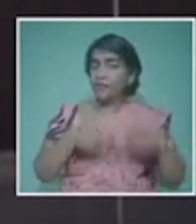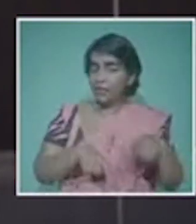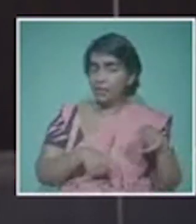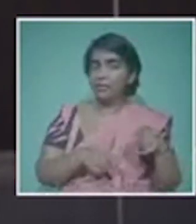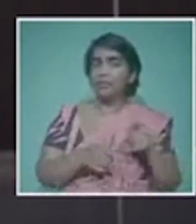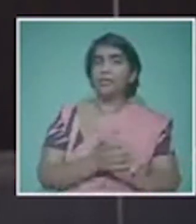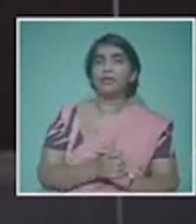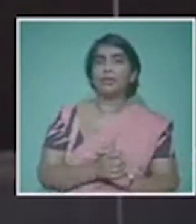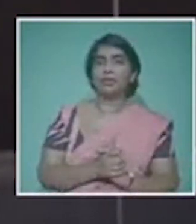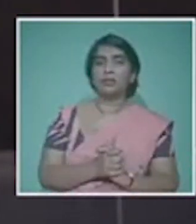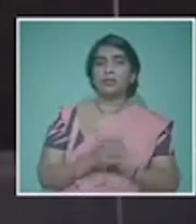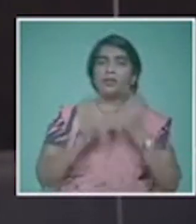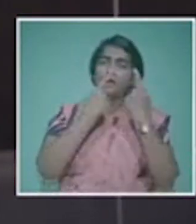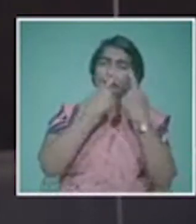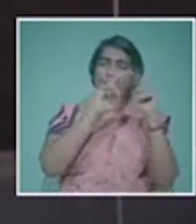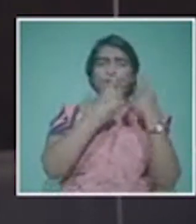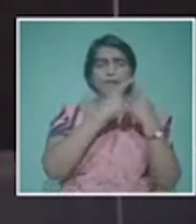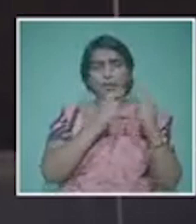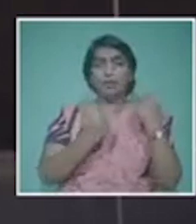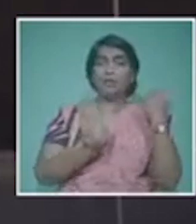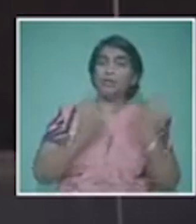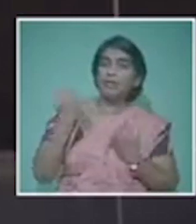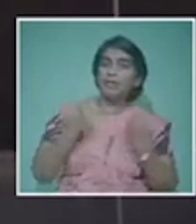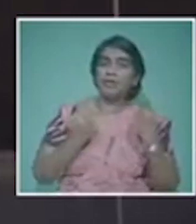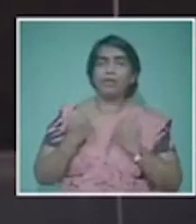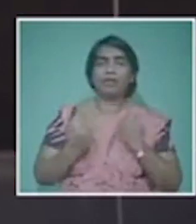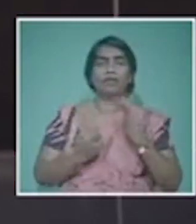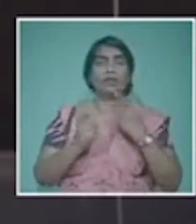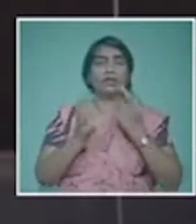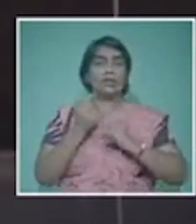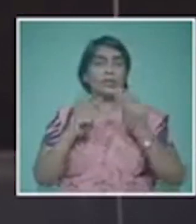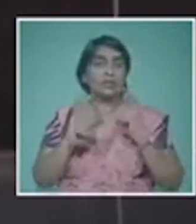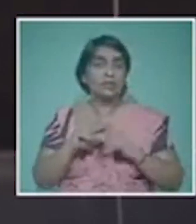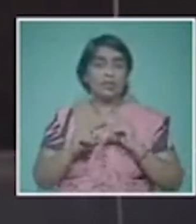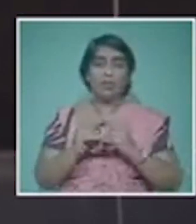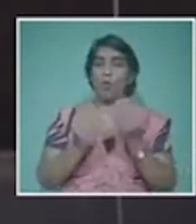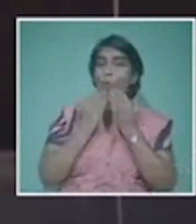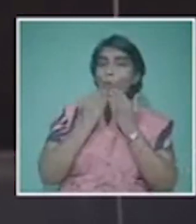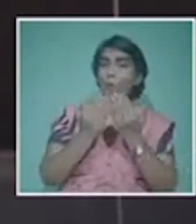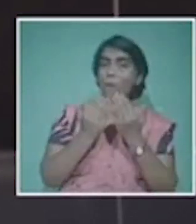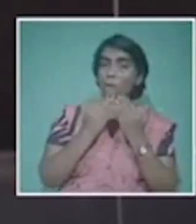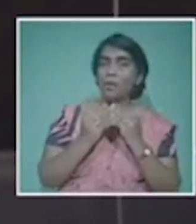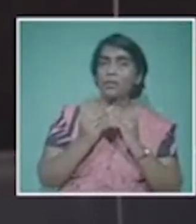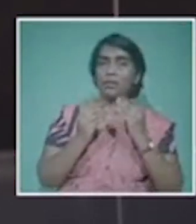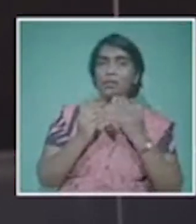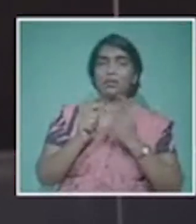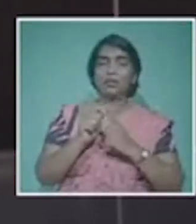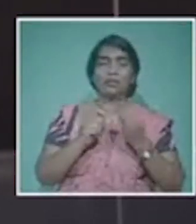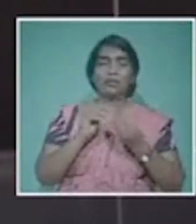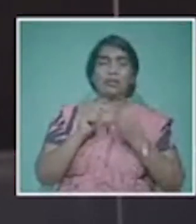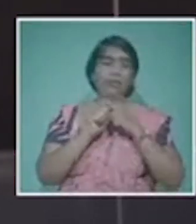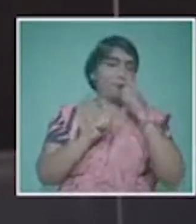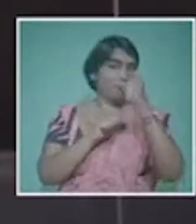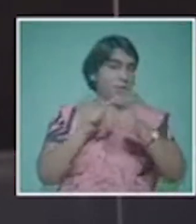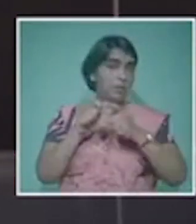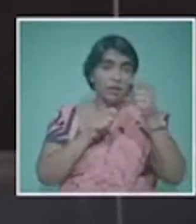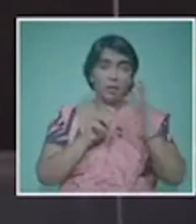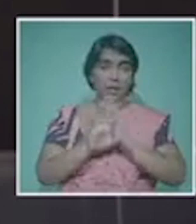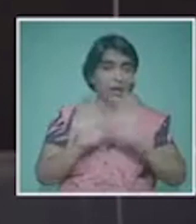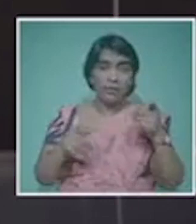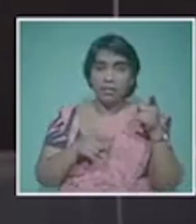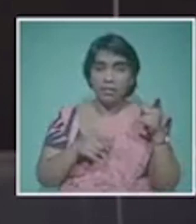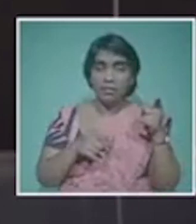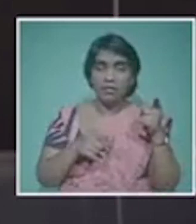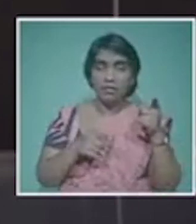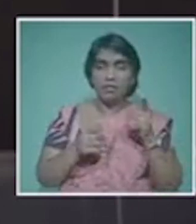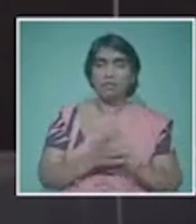ஒதுக்கீடு குறைவடைந்துள்ளது. மேலும் பணவீக்க அதிகரிப்பின் வேகம் குறைவடைந்துள்ள போதிலும் பணவீக்கம் தொடர்ச்சியாக அதிகரிக்கின்றது. முன்னாள்